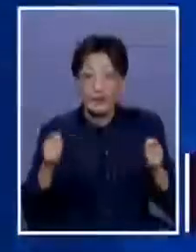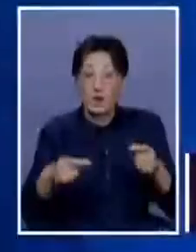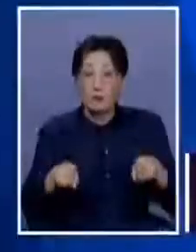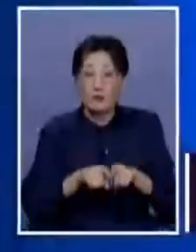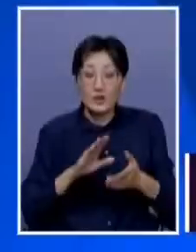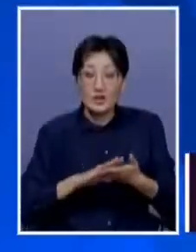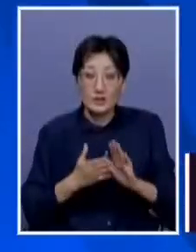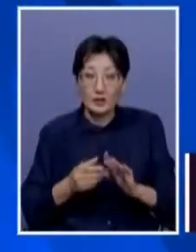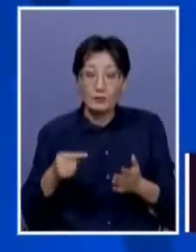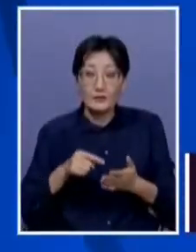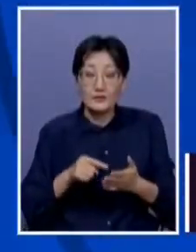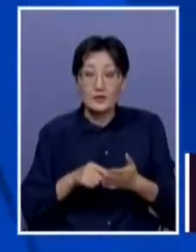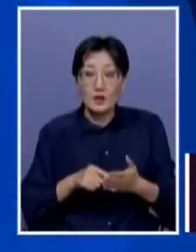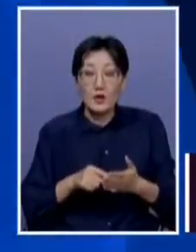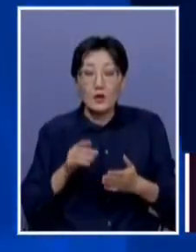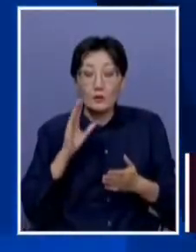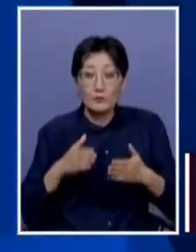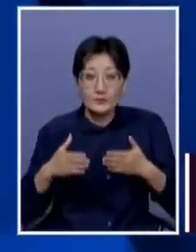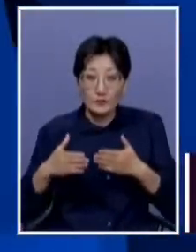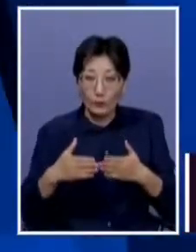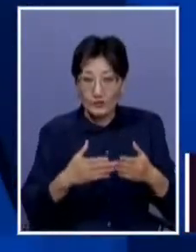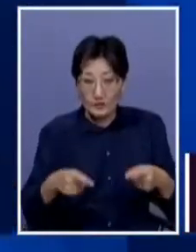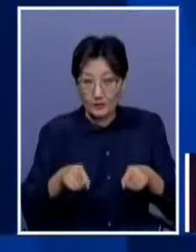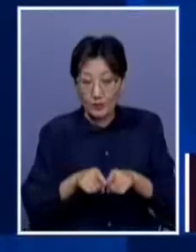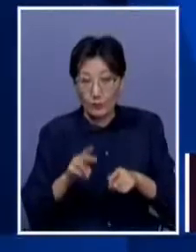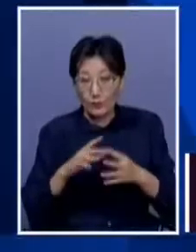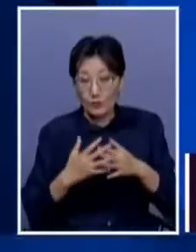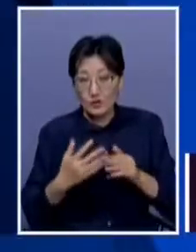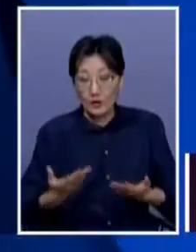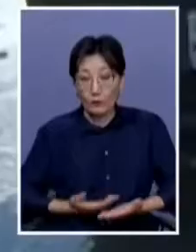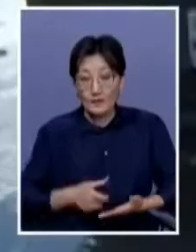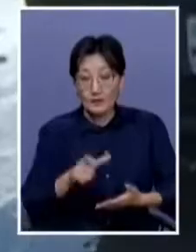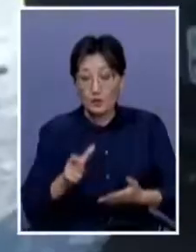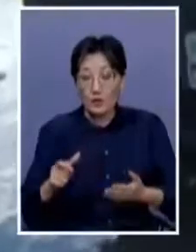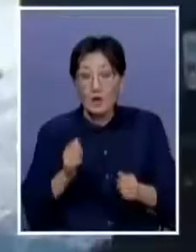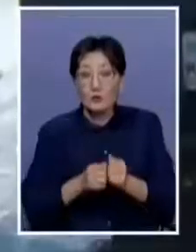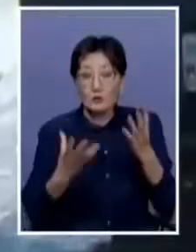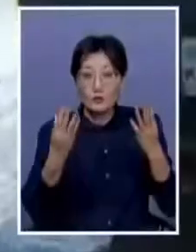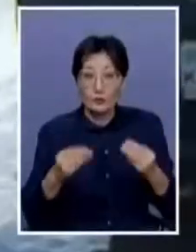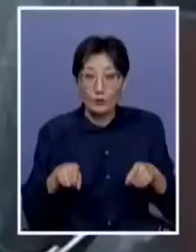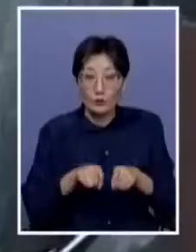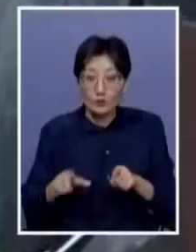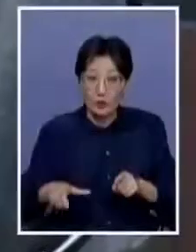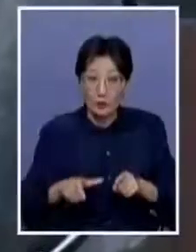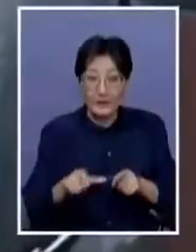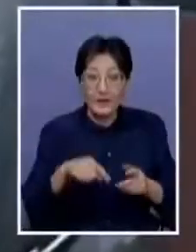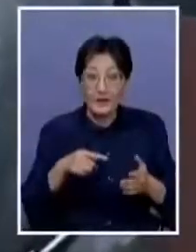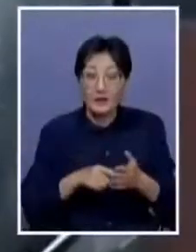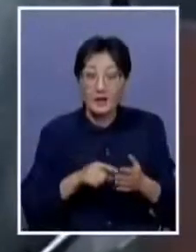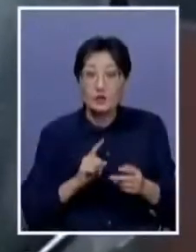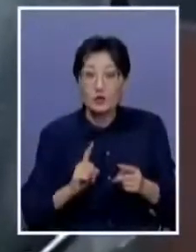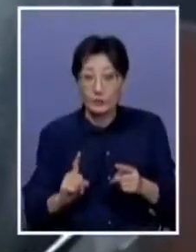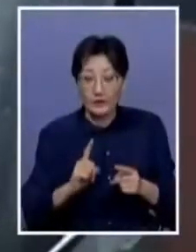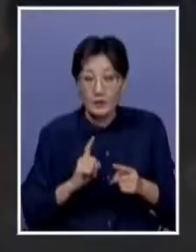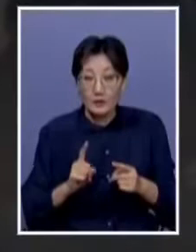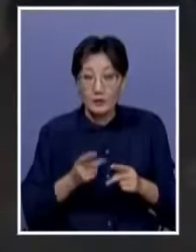жағдайға душар болады. Құдды бір кемемен су бетінде жүзгендейміз, дейді. Қосшы ауылының тұрғыны Ержан Әріпжанов күн сайын осы жолмен қалаға қатынайды. Әбден жауыр болған түйткіл